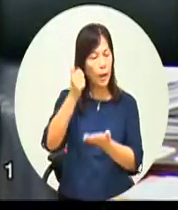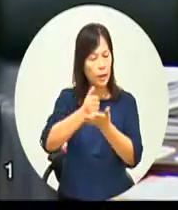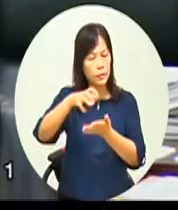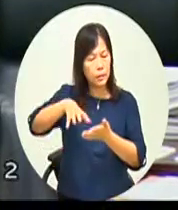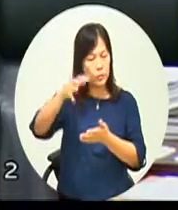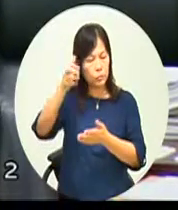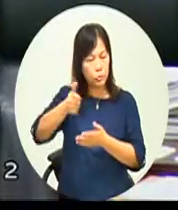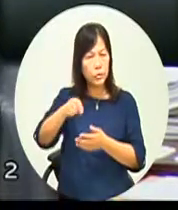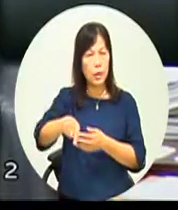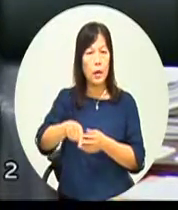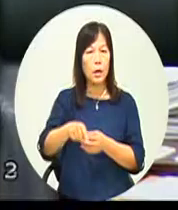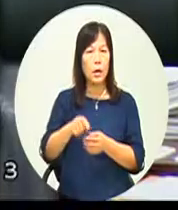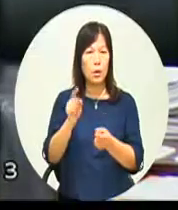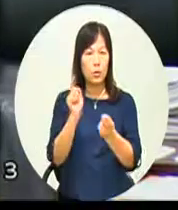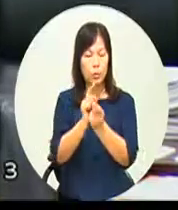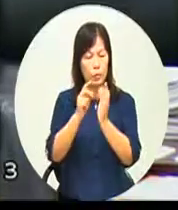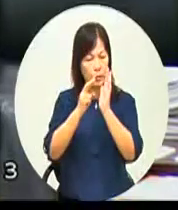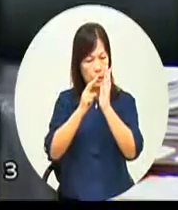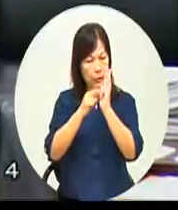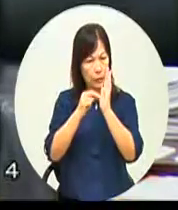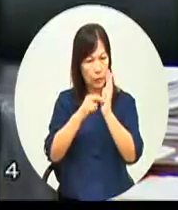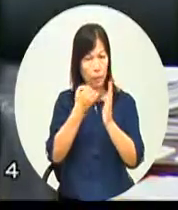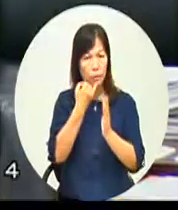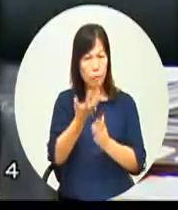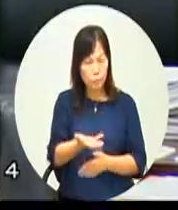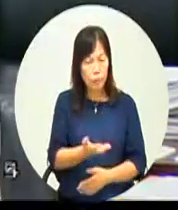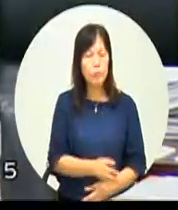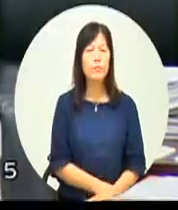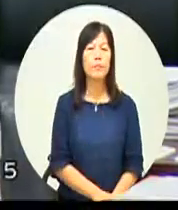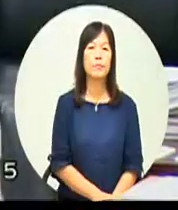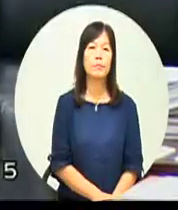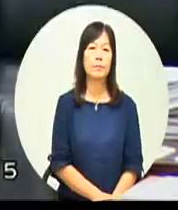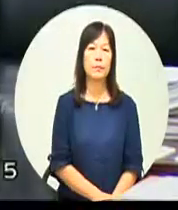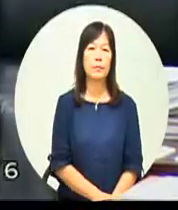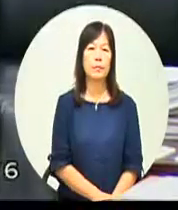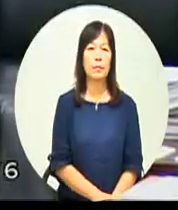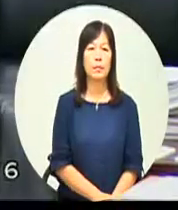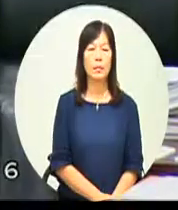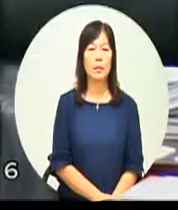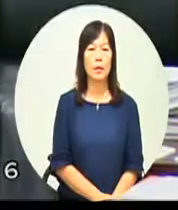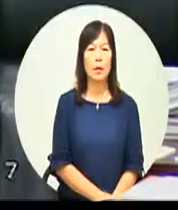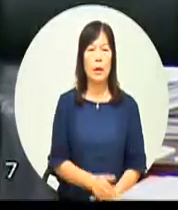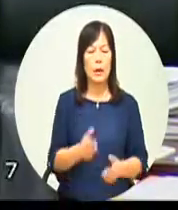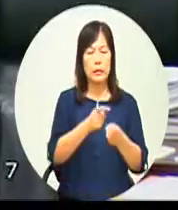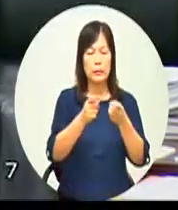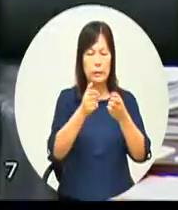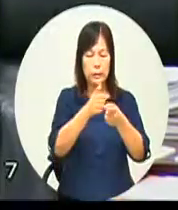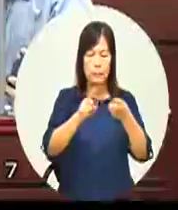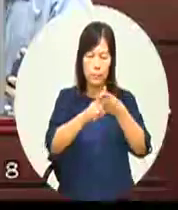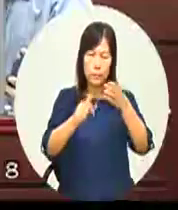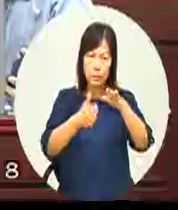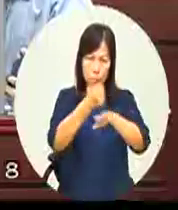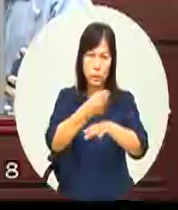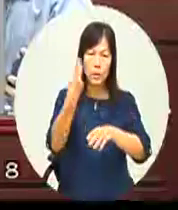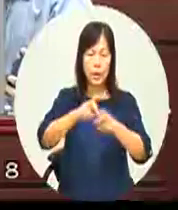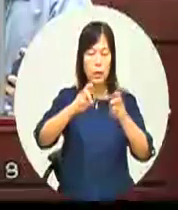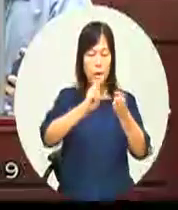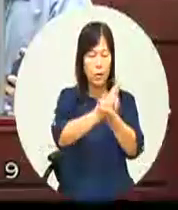个部分能不能请你简单的说明一下。 交通局陈局长请答复。 好，谢谢主席，谢谢林议